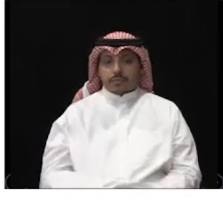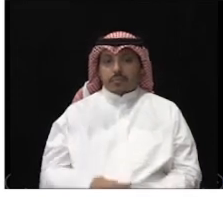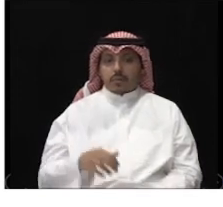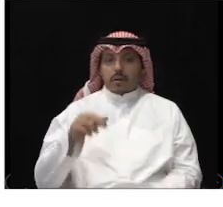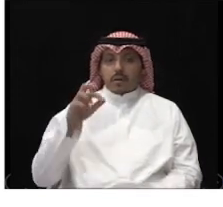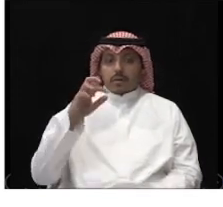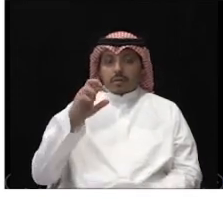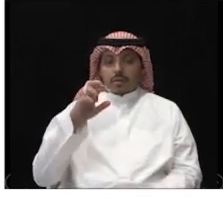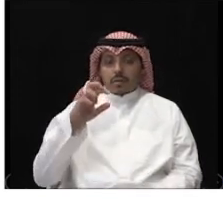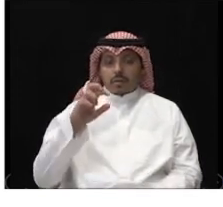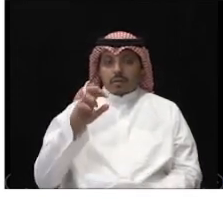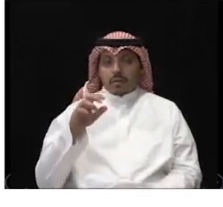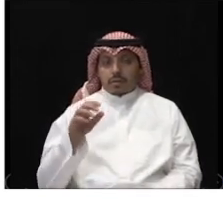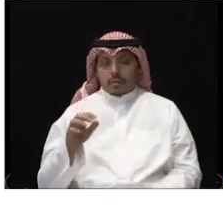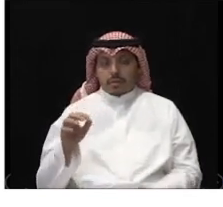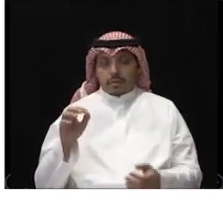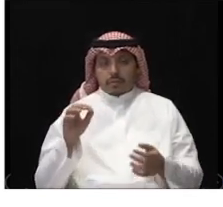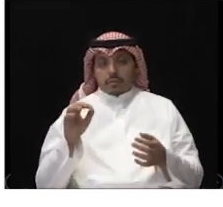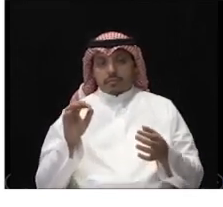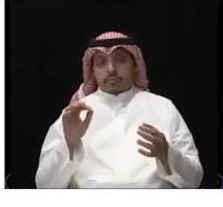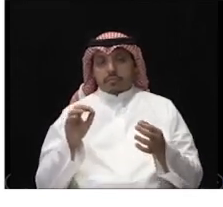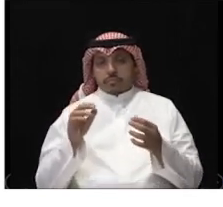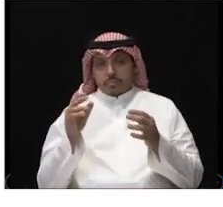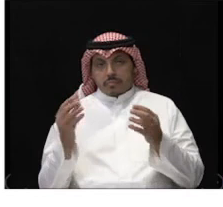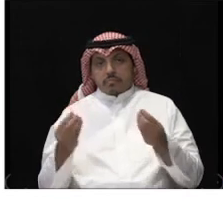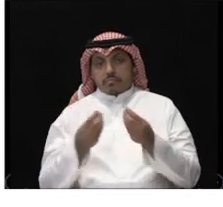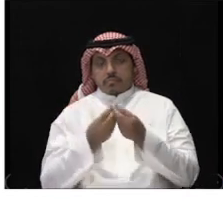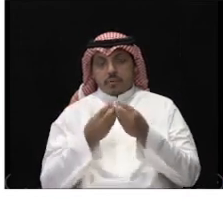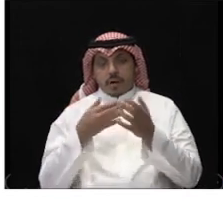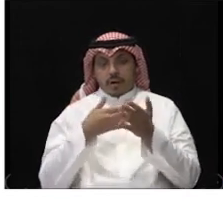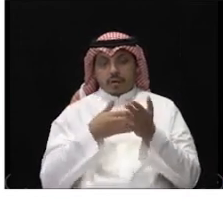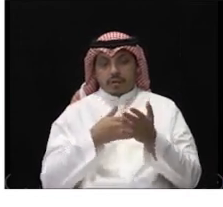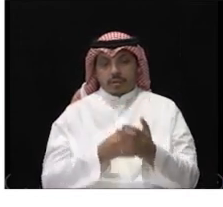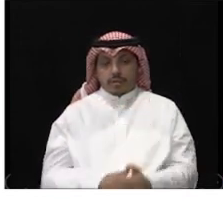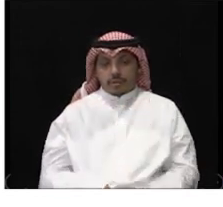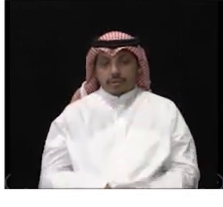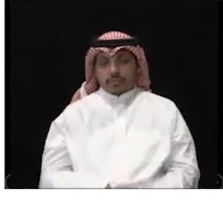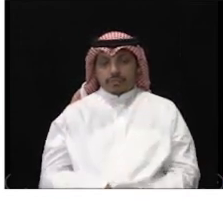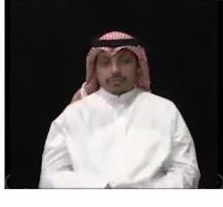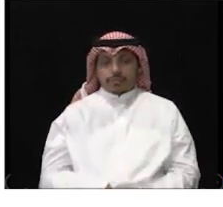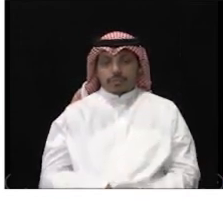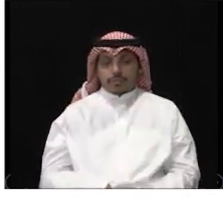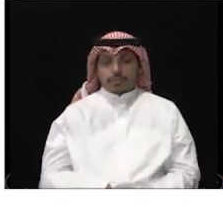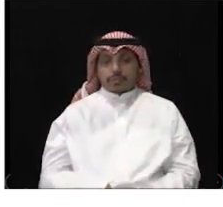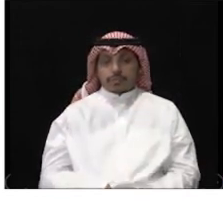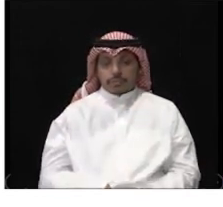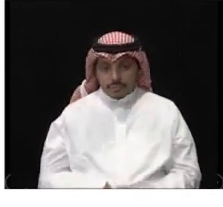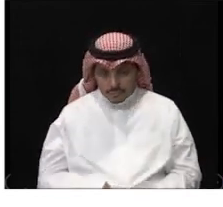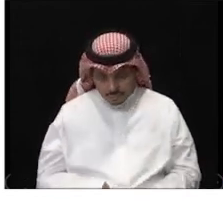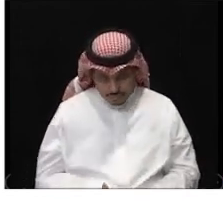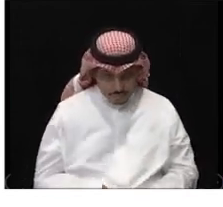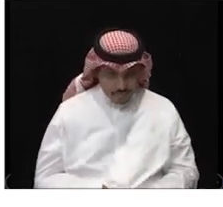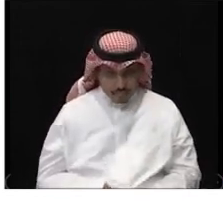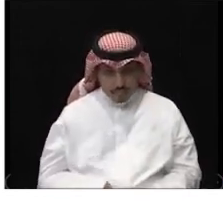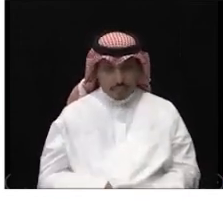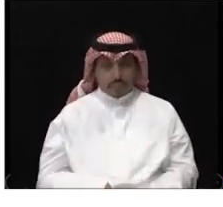غير متصلة، إذن منفصلة عن الحرف الذي قبلها، أحسنتم يا